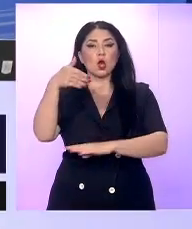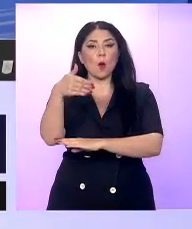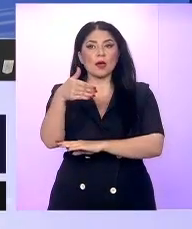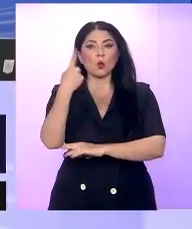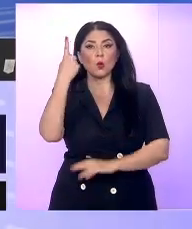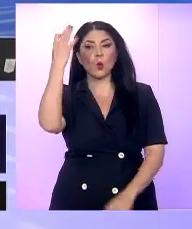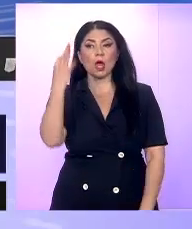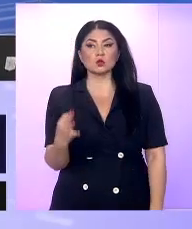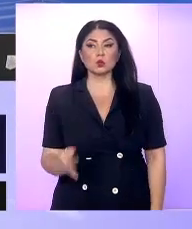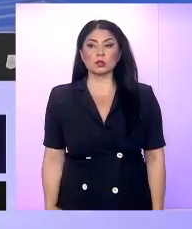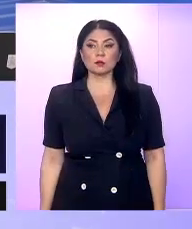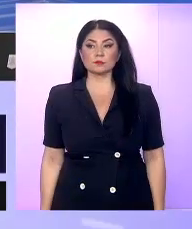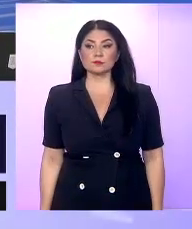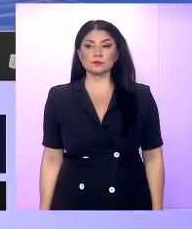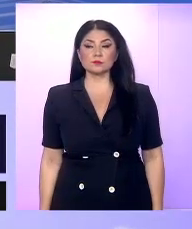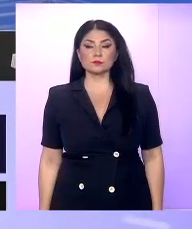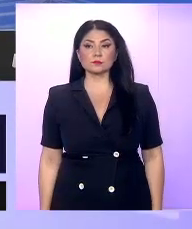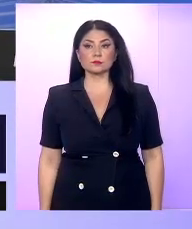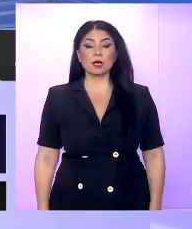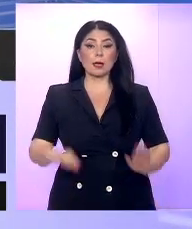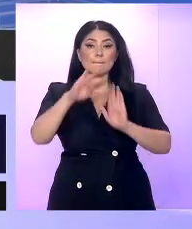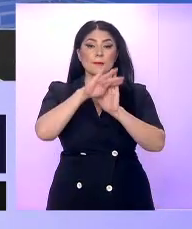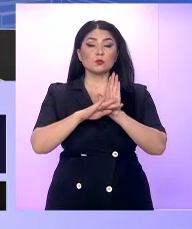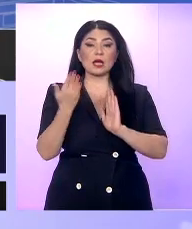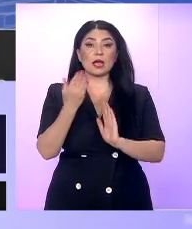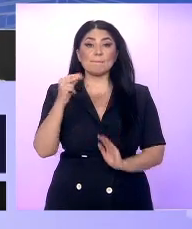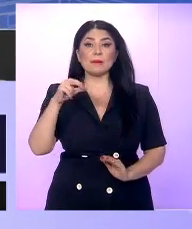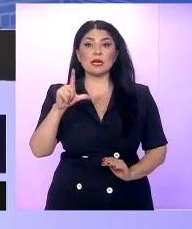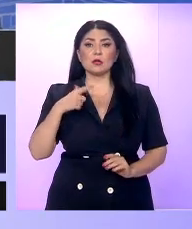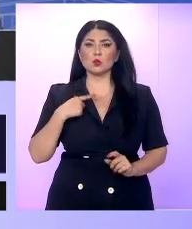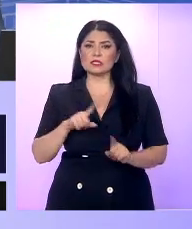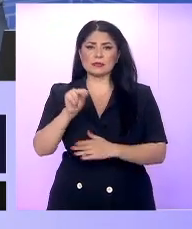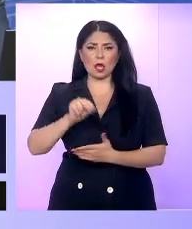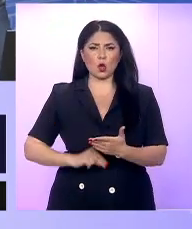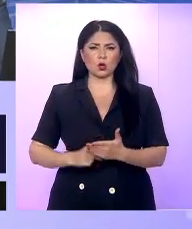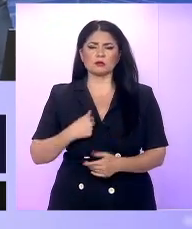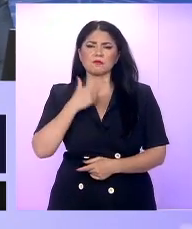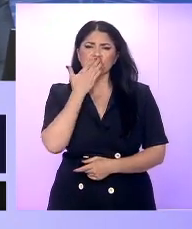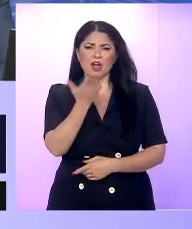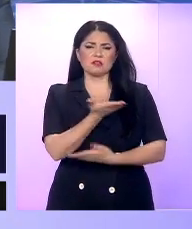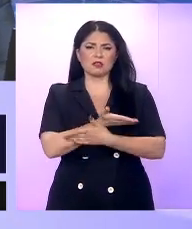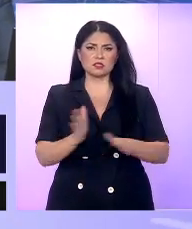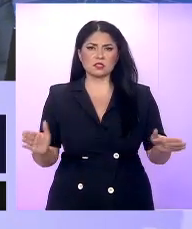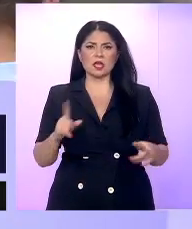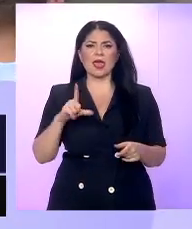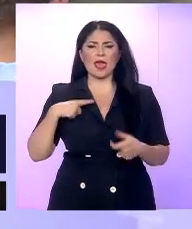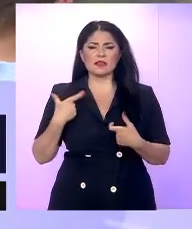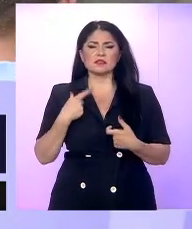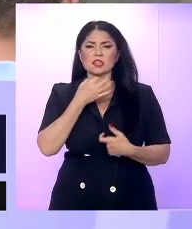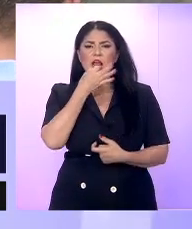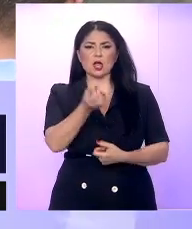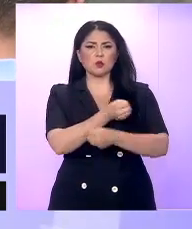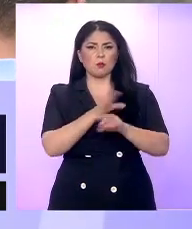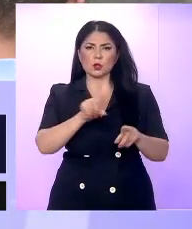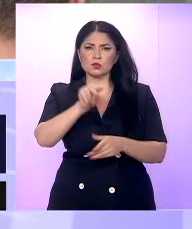cu 1%, măsuri cărora PNL-ul li se opune pe față. Deja avem declarații publice în acest